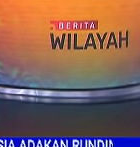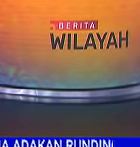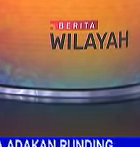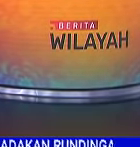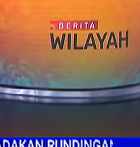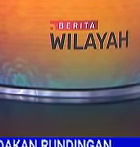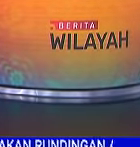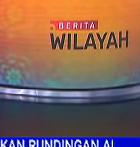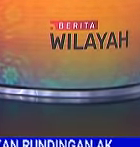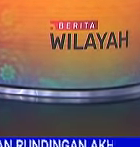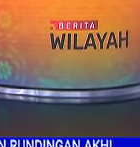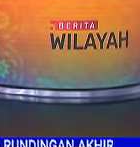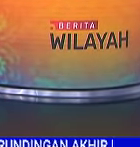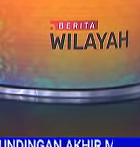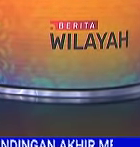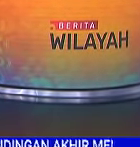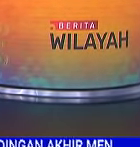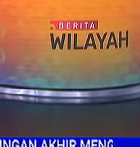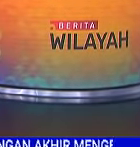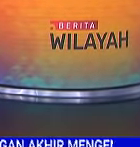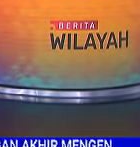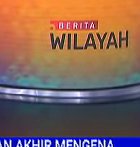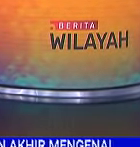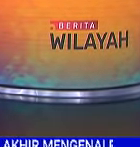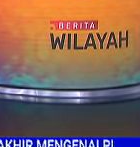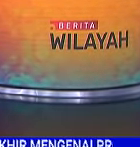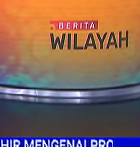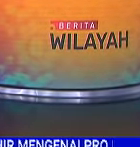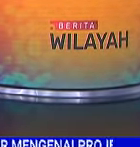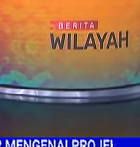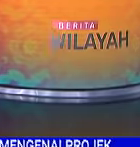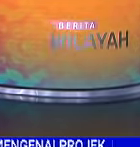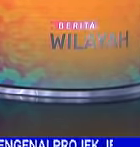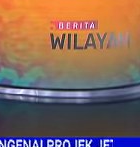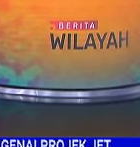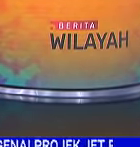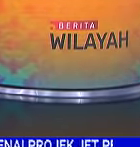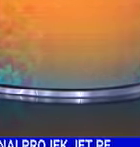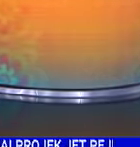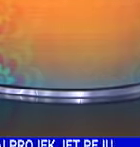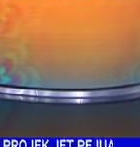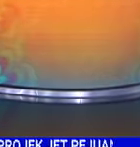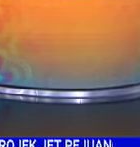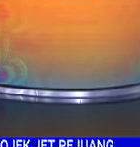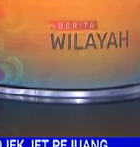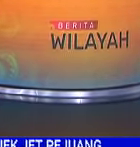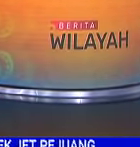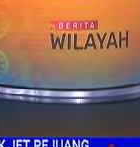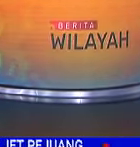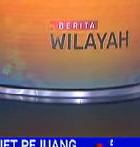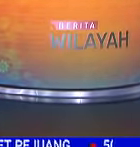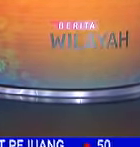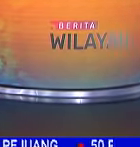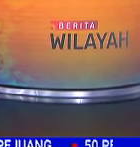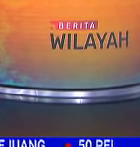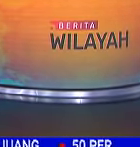Sarawak. Fokus hari ini, kualiti perkhidmatan jalur lebar dipertingkat dan projek pembangunan terus diperkasa. Setia sejam bersama